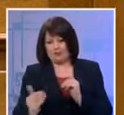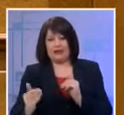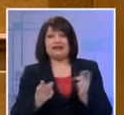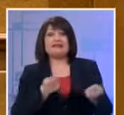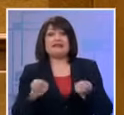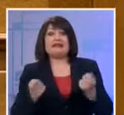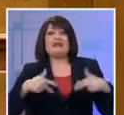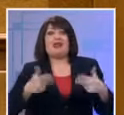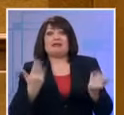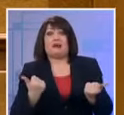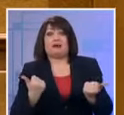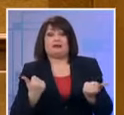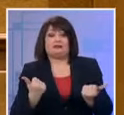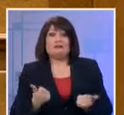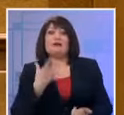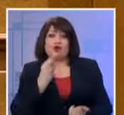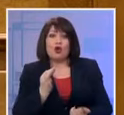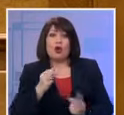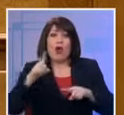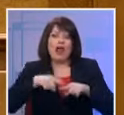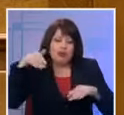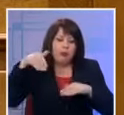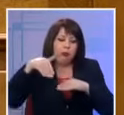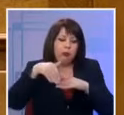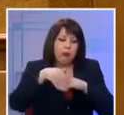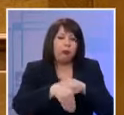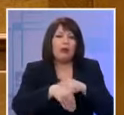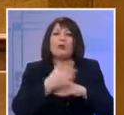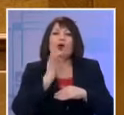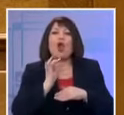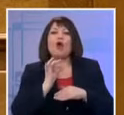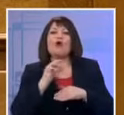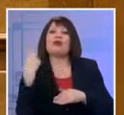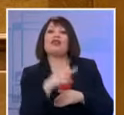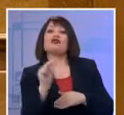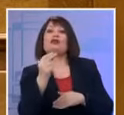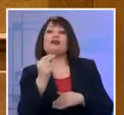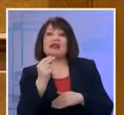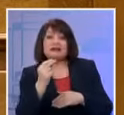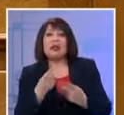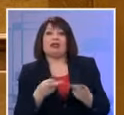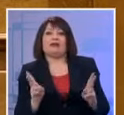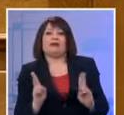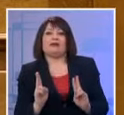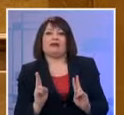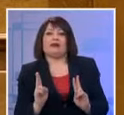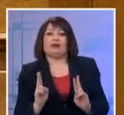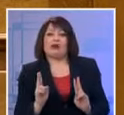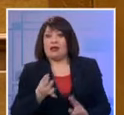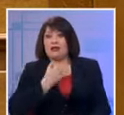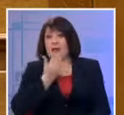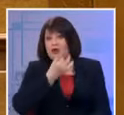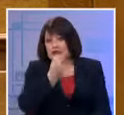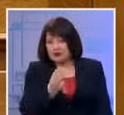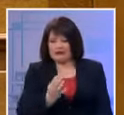κυβερνάτε. Και επειδή ακριβώς δεν κυβερνάτε, η χώρα βουλιάζει. Και δεν κυβερνάτε επειδή οι δικοί σας δεν σας αφήνουν. Και επειδή δεν μπορείτε να τους το πείτε, χτυπάτε